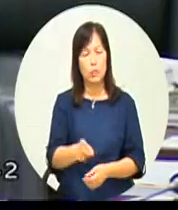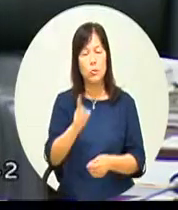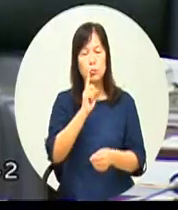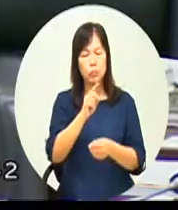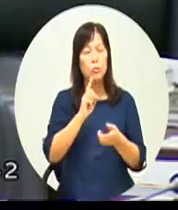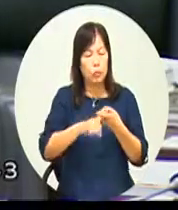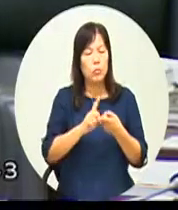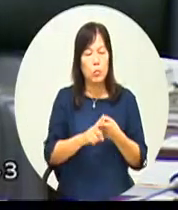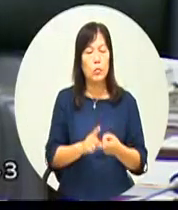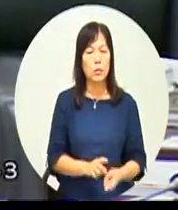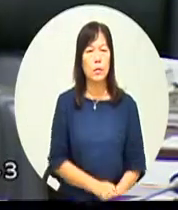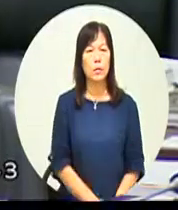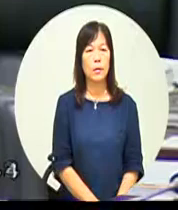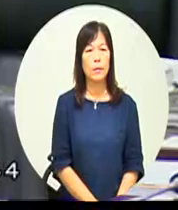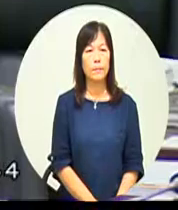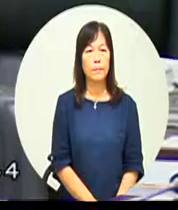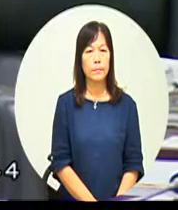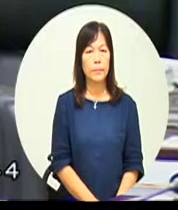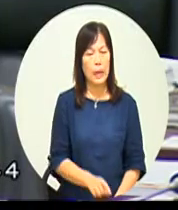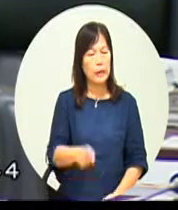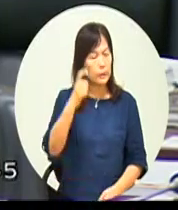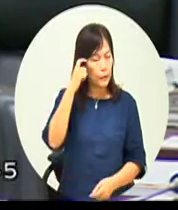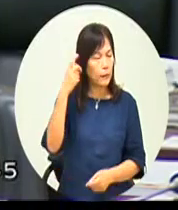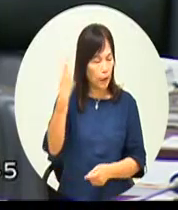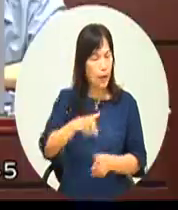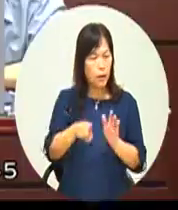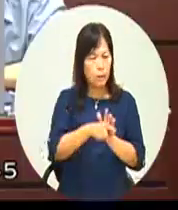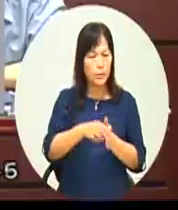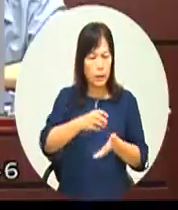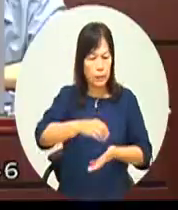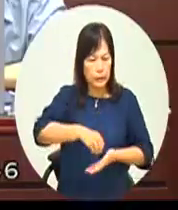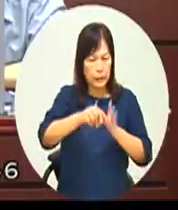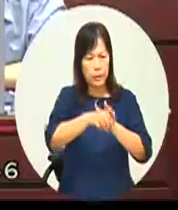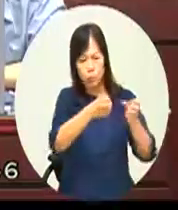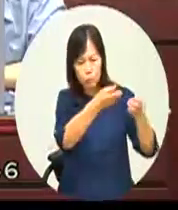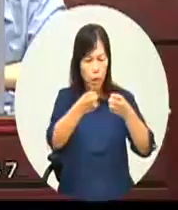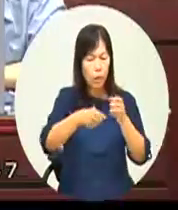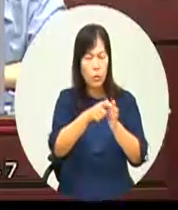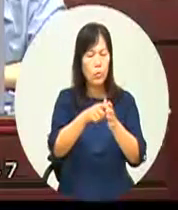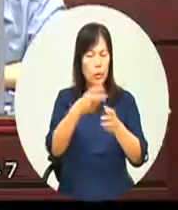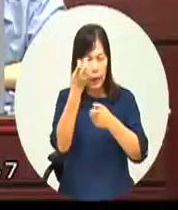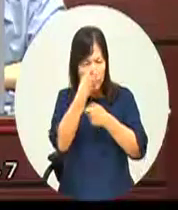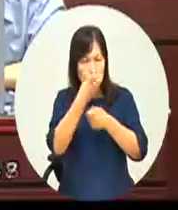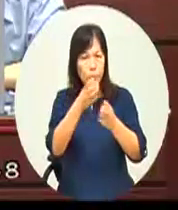啊， 这个是值得再拿出来做检视，然后大家共同